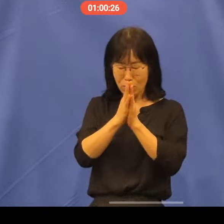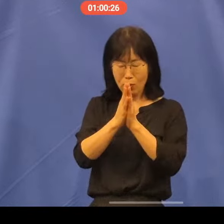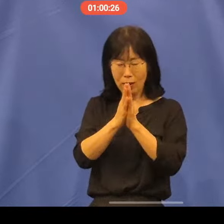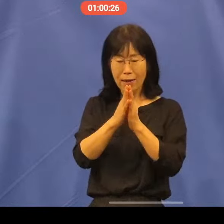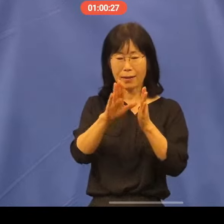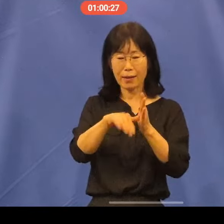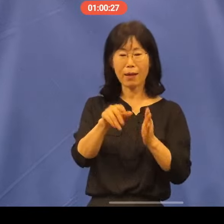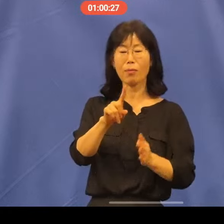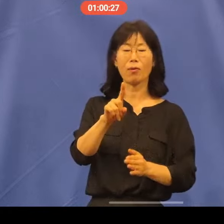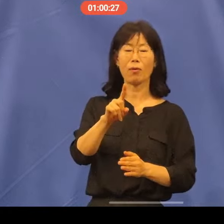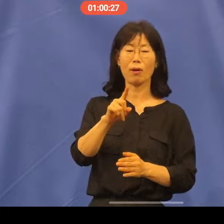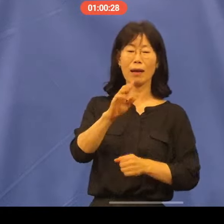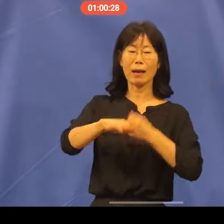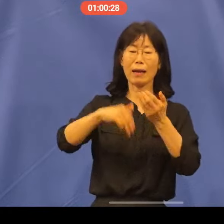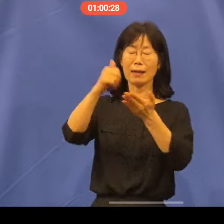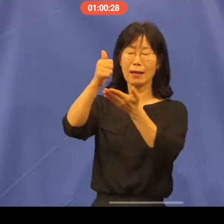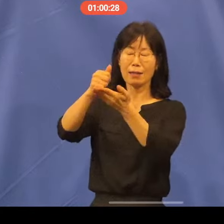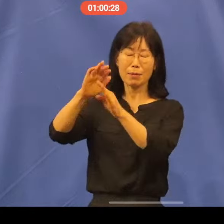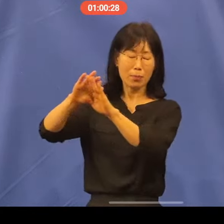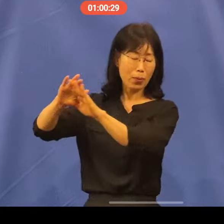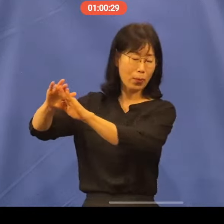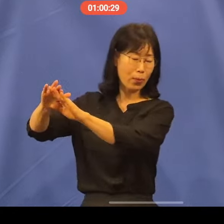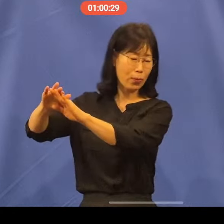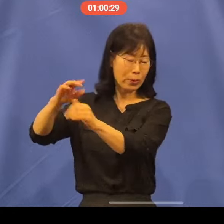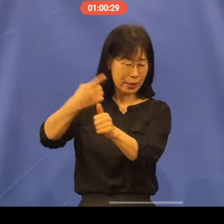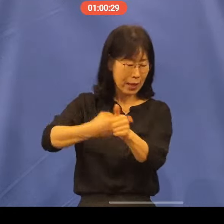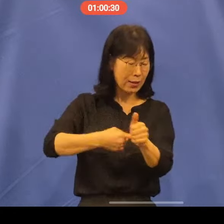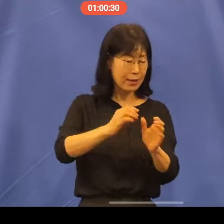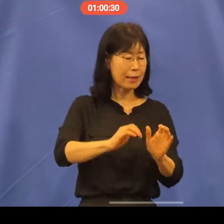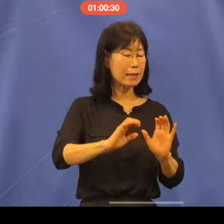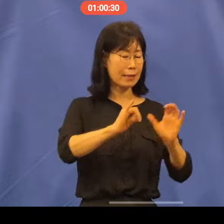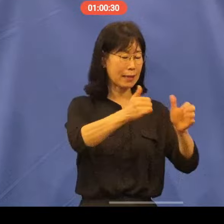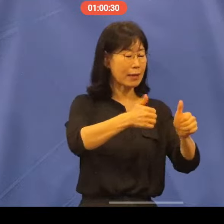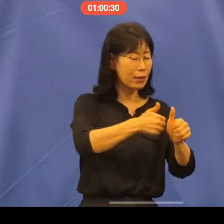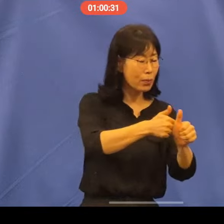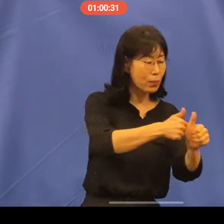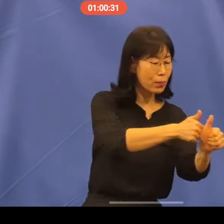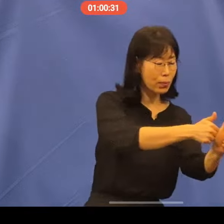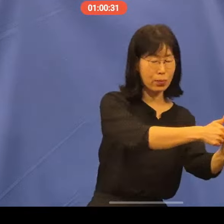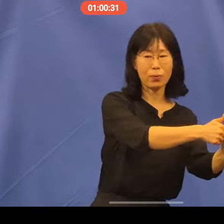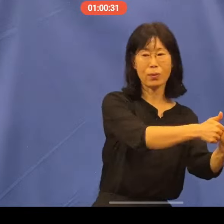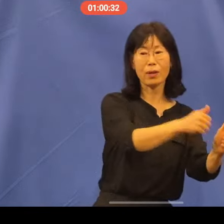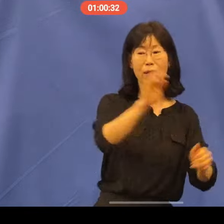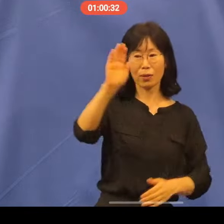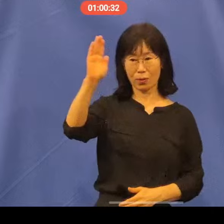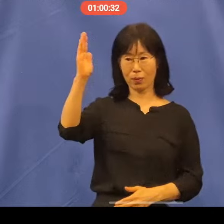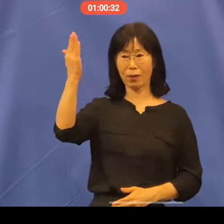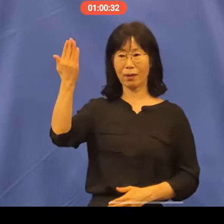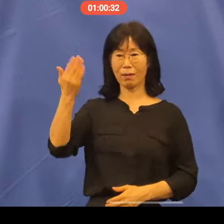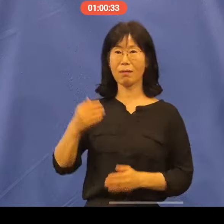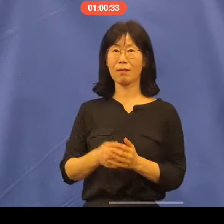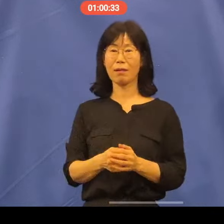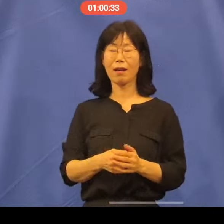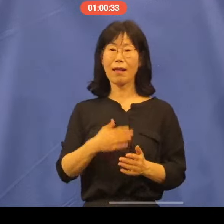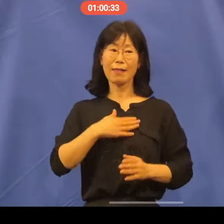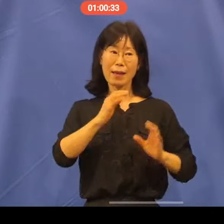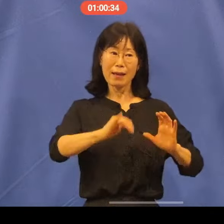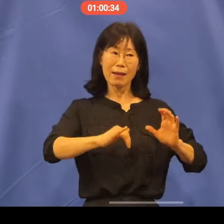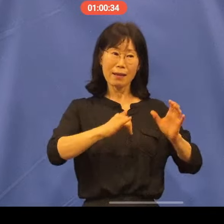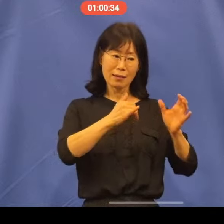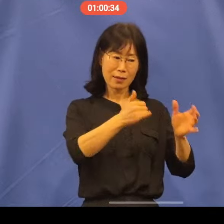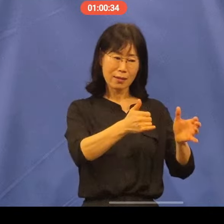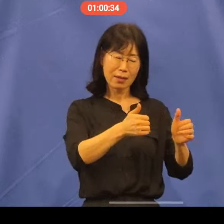하나님으로부터 시선을 놓쳐버리고, 예배를 드리면서도 다른 것에 시선을 빼앗기고, 우리의 마음이 온 세상에 빼앗기고 집중력을